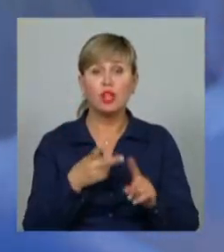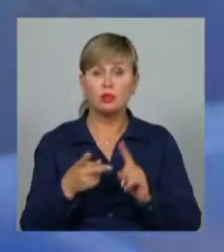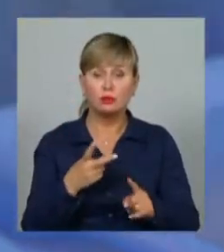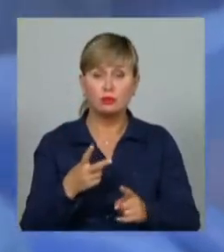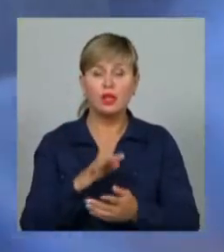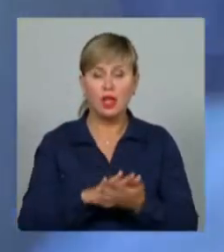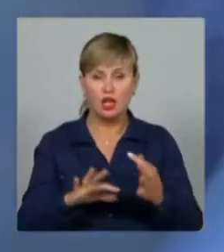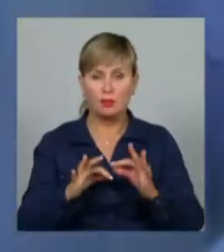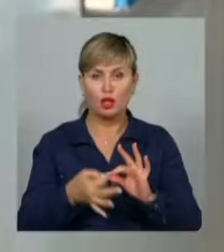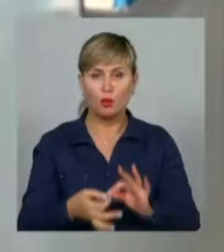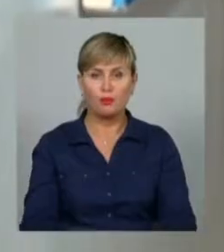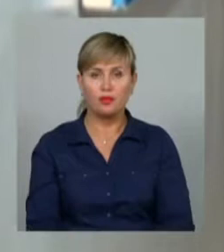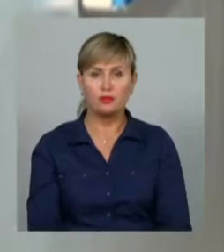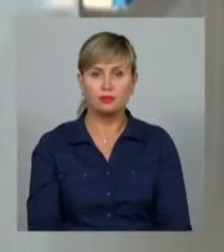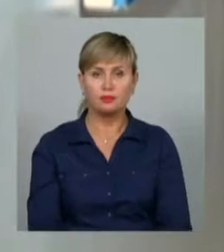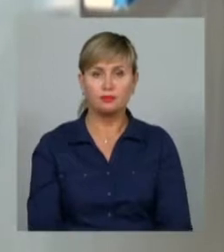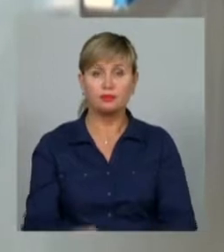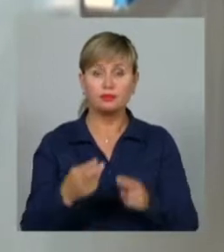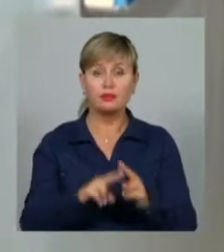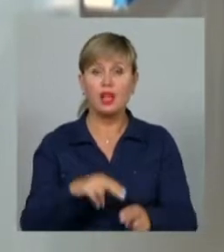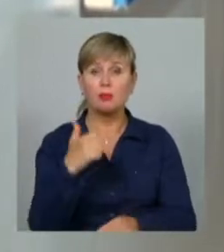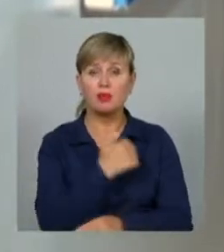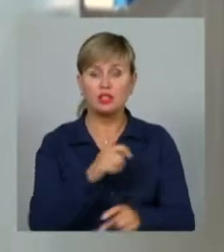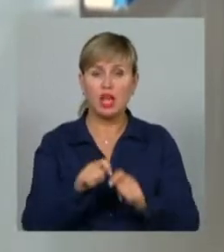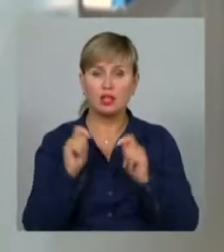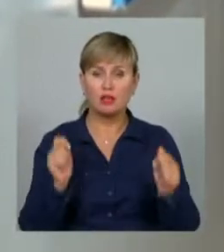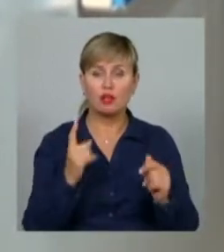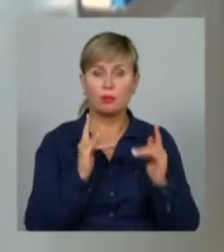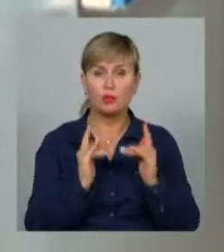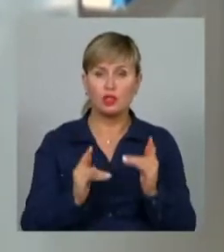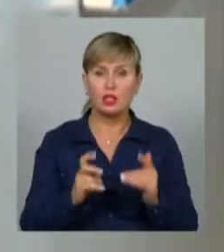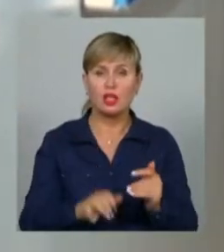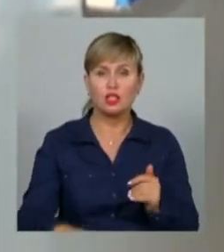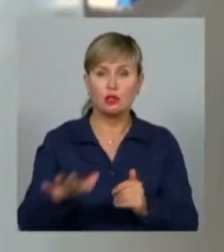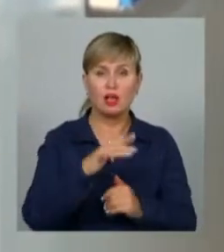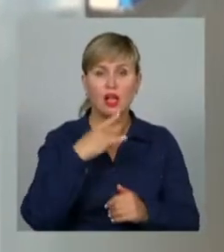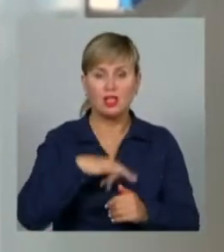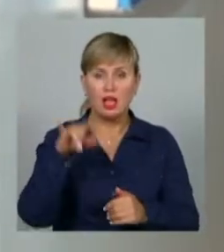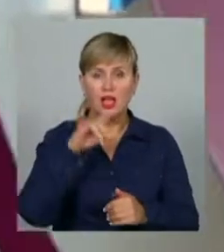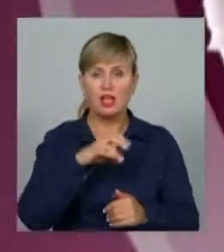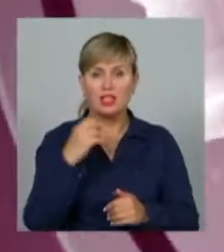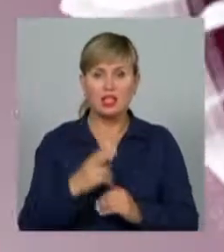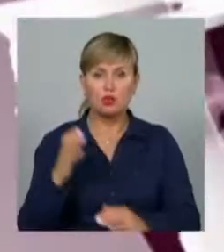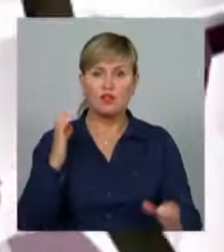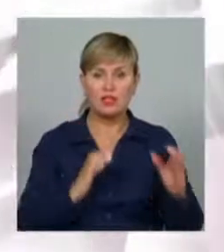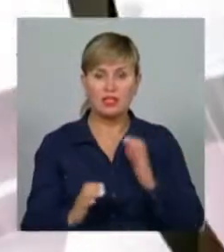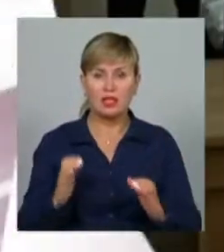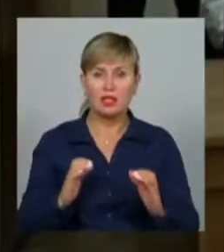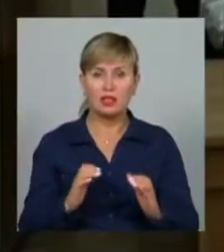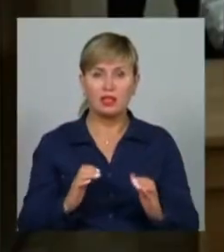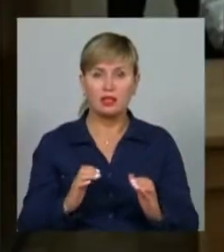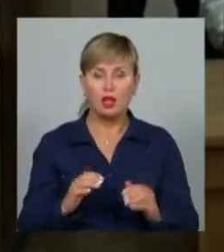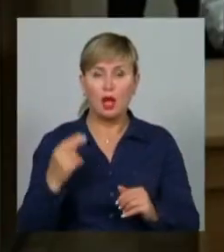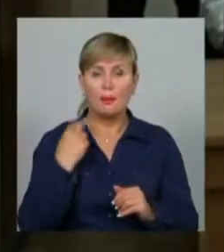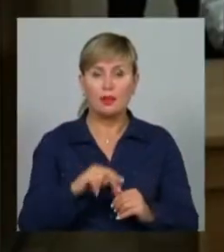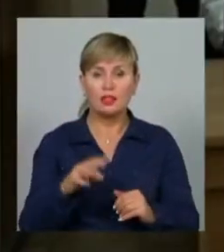репортаже Динары Сабитовой. Этот прививочный пункт открыт в одном из общежитий на территории Казанского национального университета. Подсудимые по